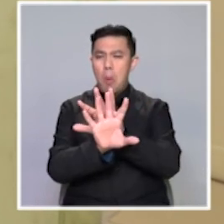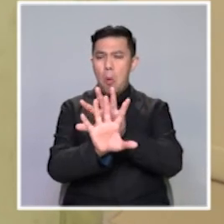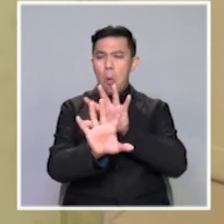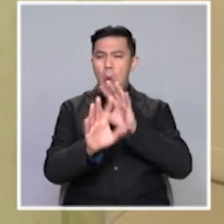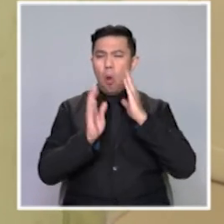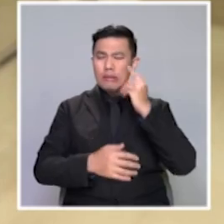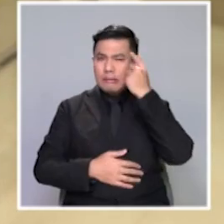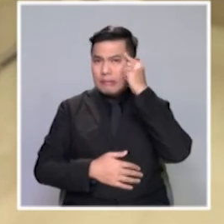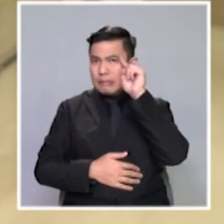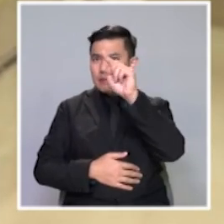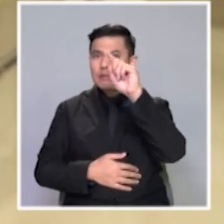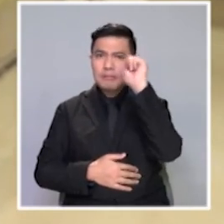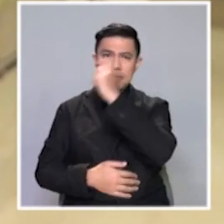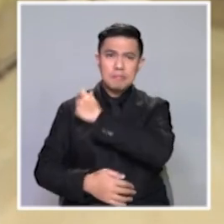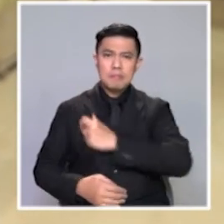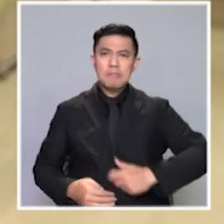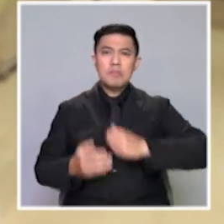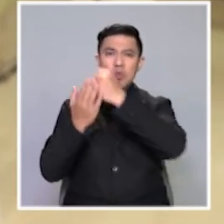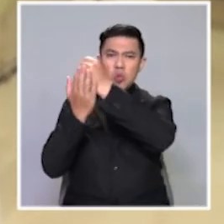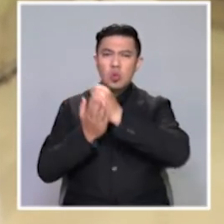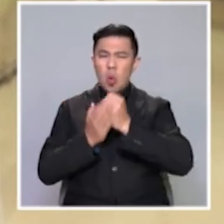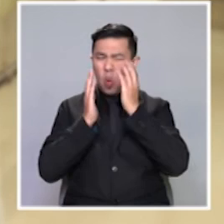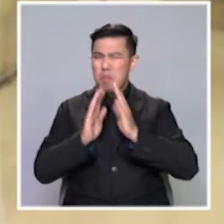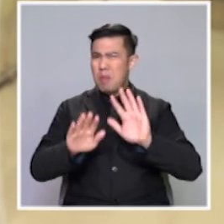สำนึกในพระมหากรุณาธิคุณไม่ต่ำกว่า 10,000 ค